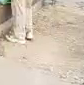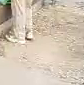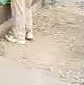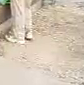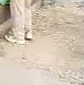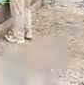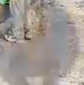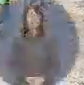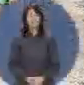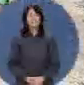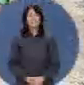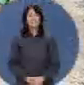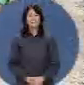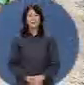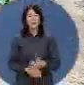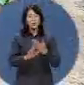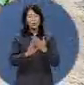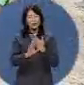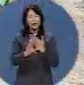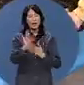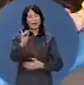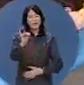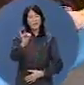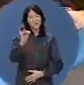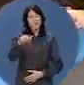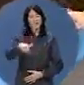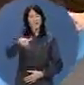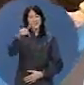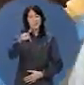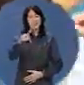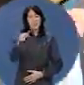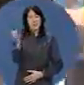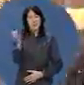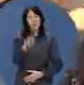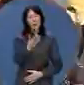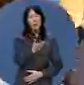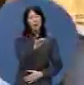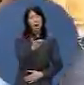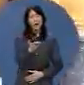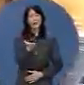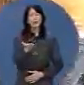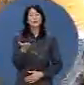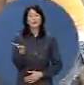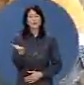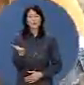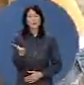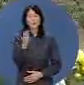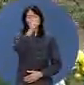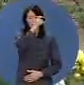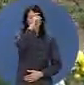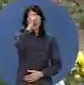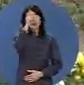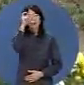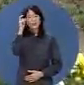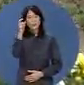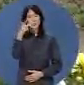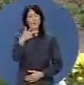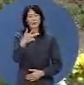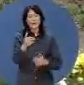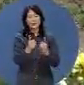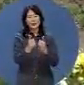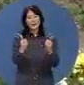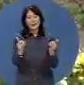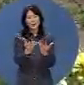たこの他にも園内に設けられたチップの無料配布や花と緑に関するクイズ